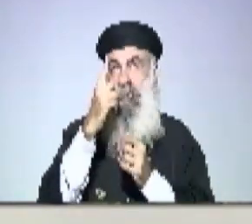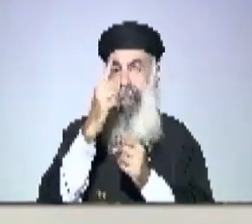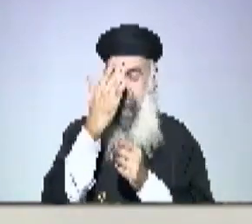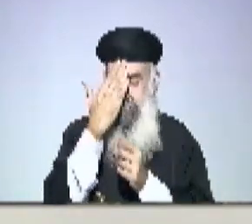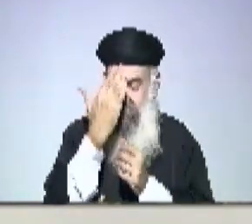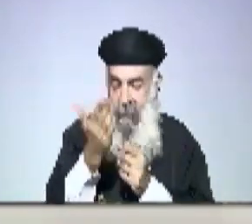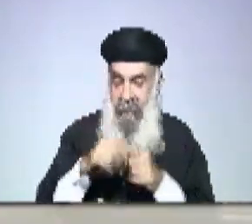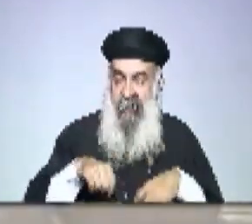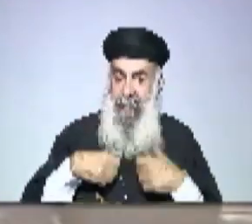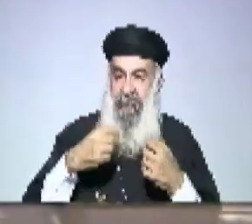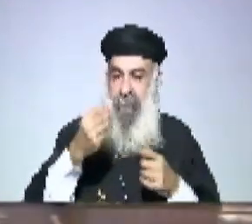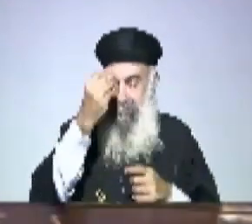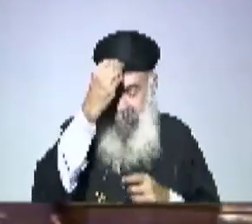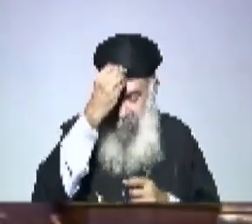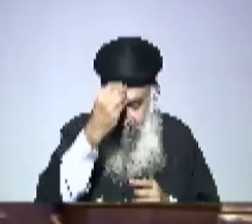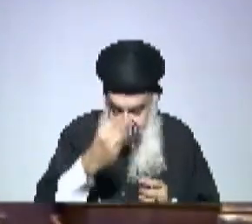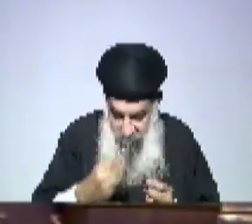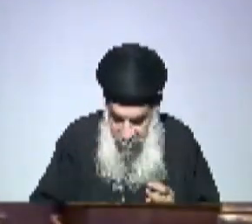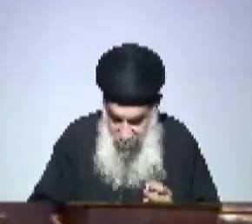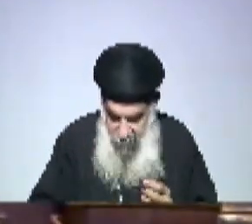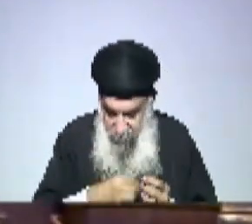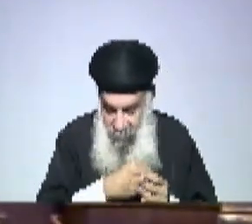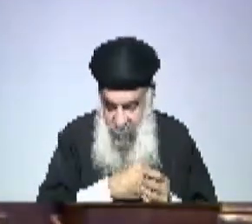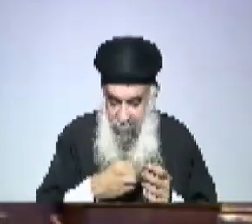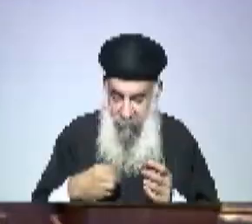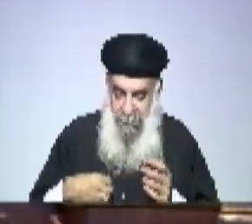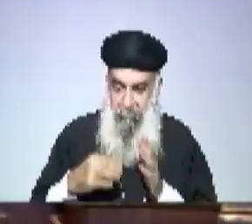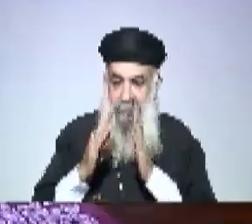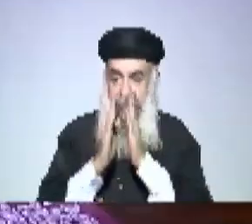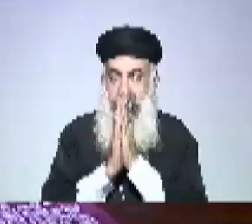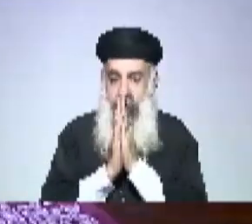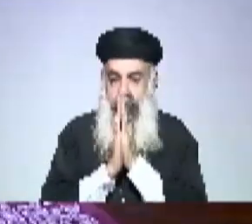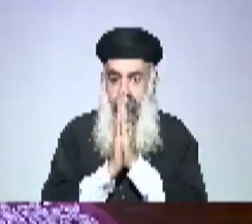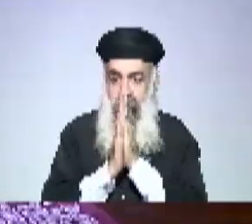حياتكم لالهنا المجد الدائم الى الابد امين